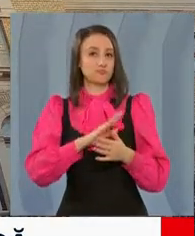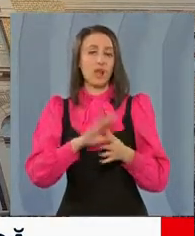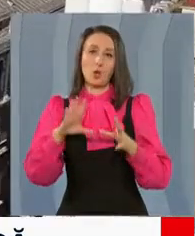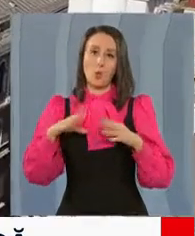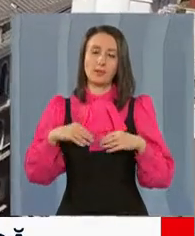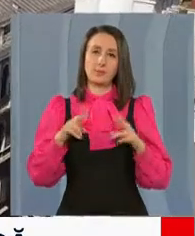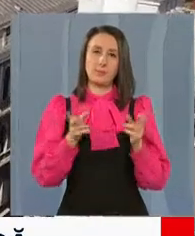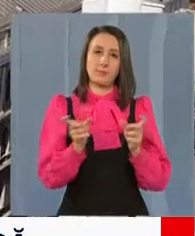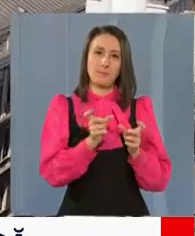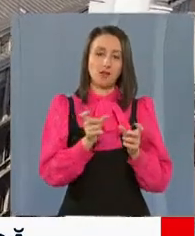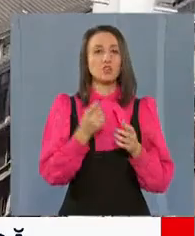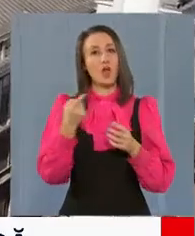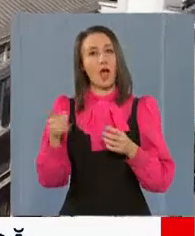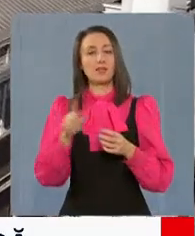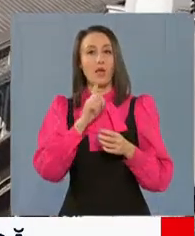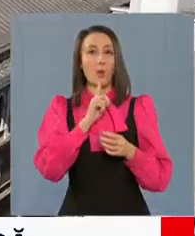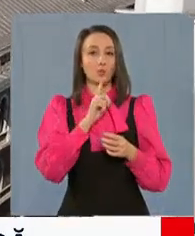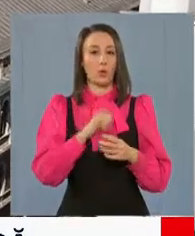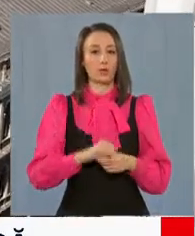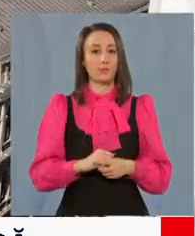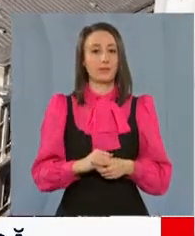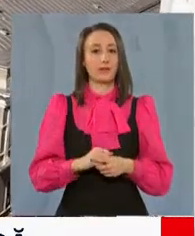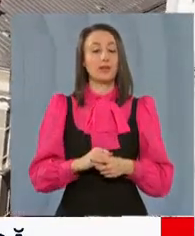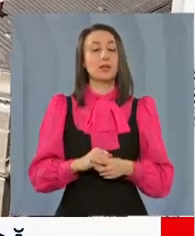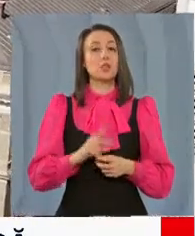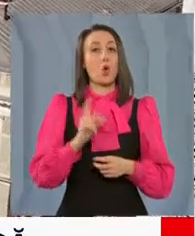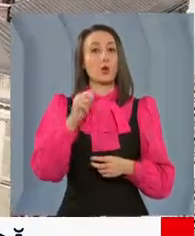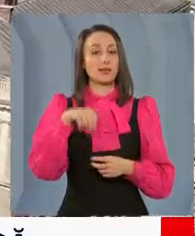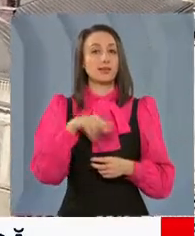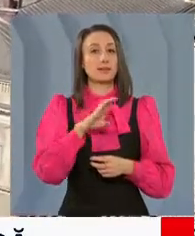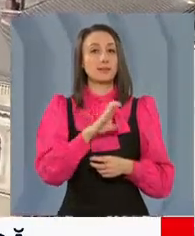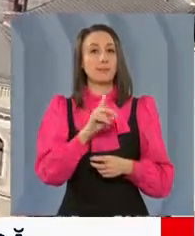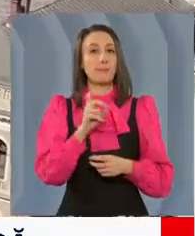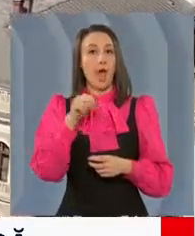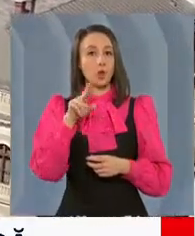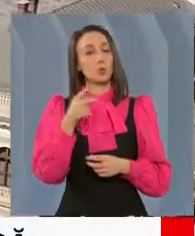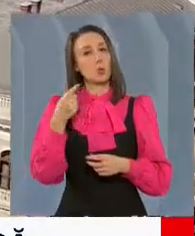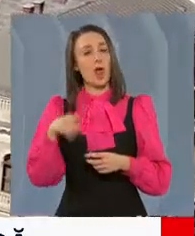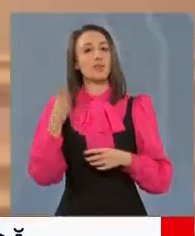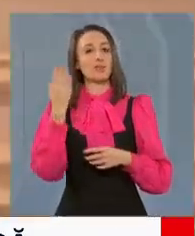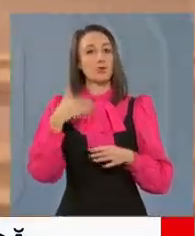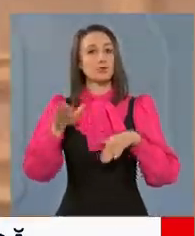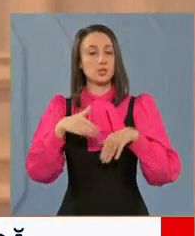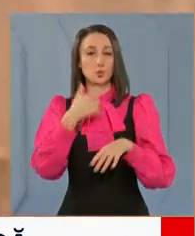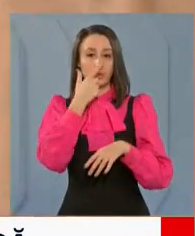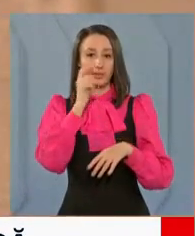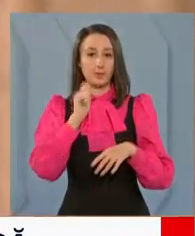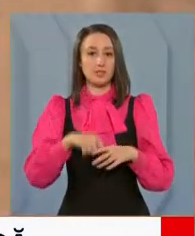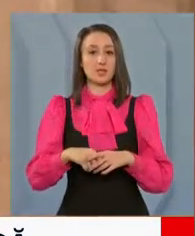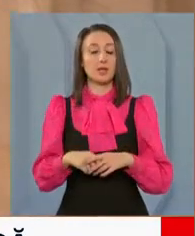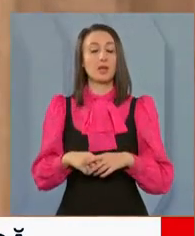însușit pasaje întregi ale altor autori Sorin Câmpeanu e un alt fost ministru de misionar din guvern în urma plagiatului